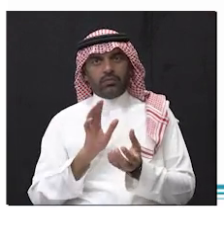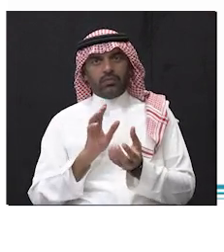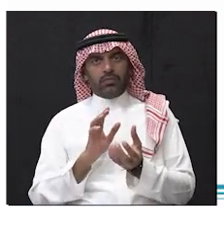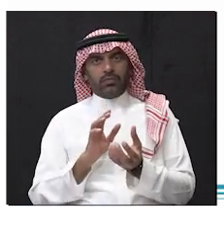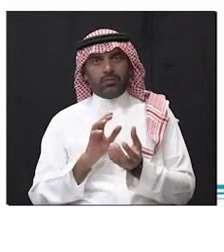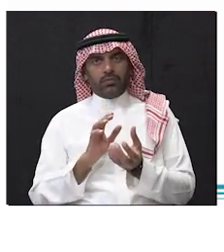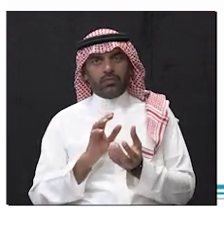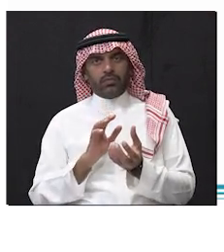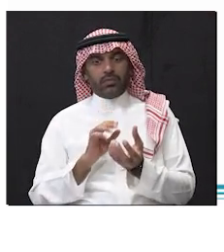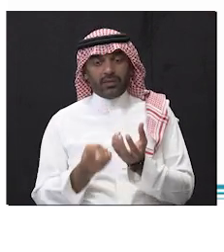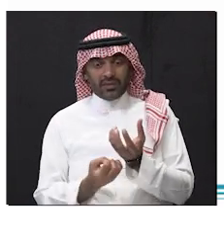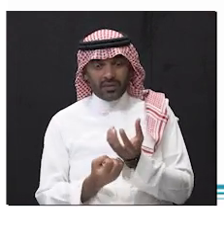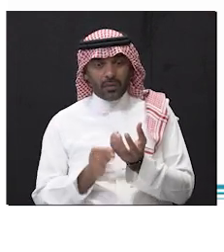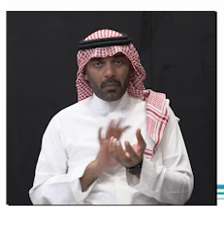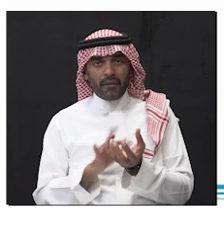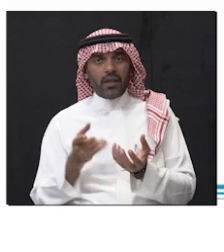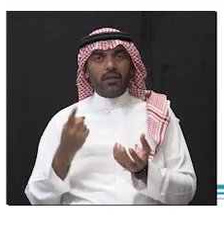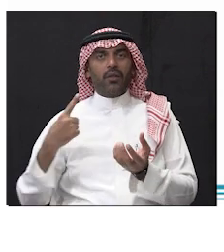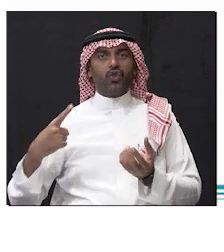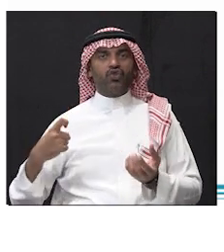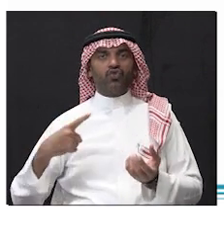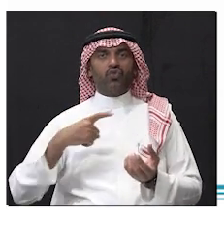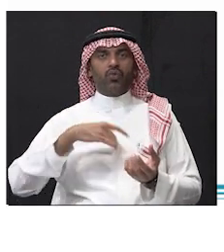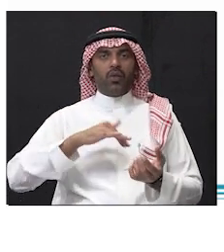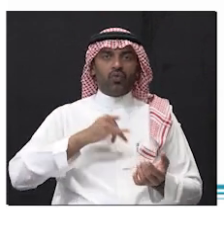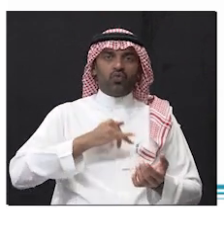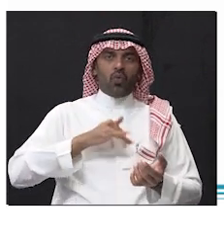انتقال الديدان الشريطية